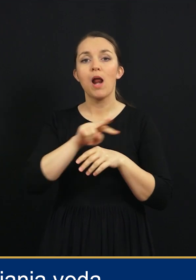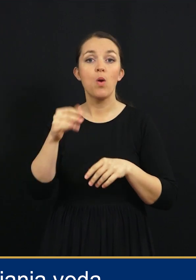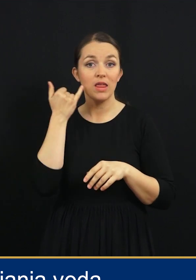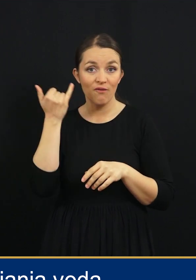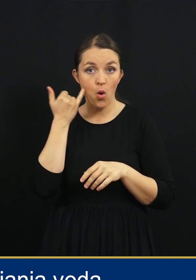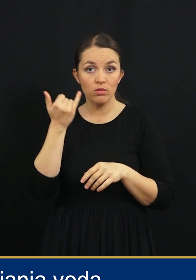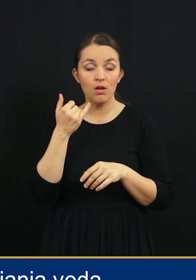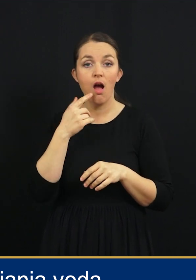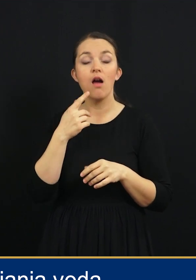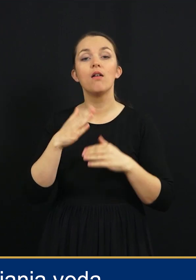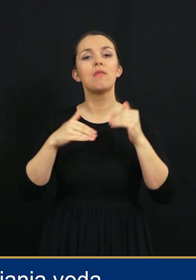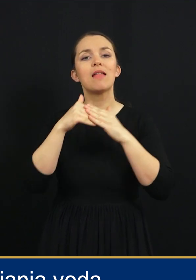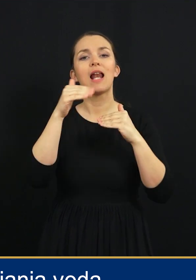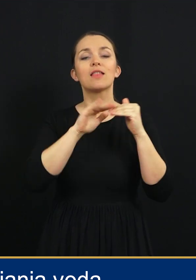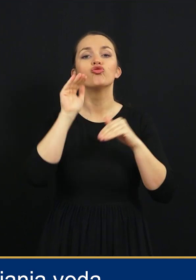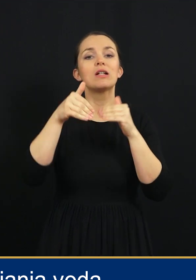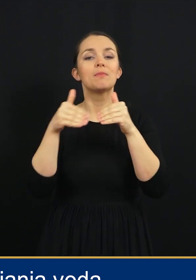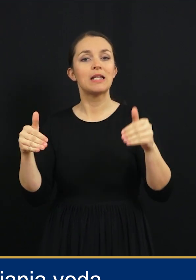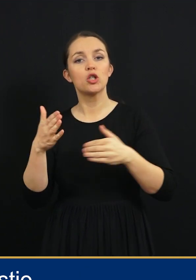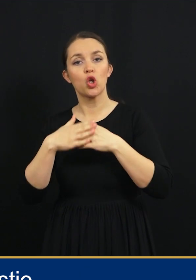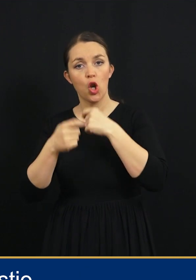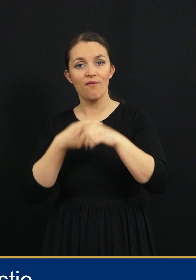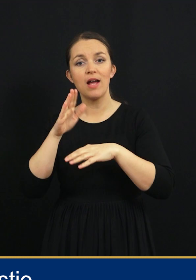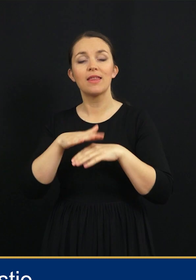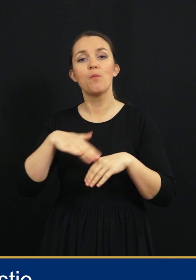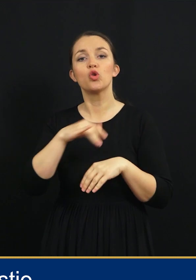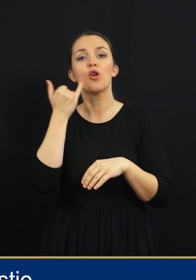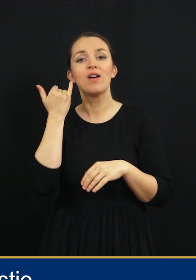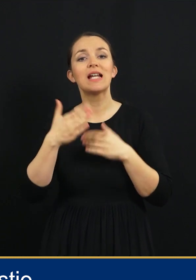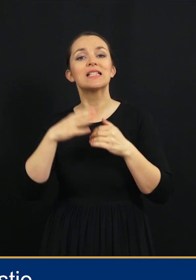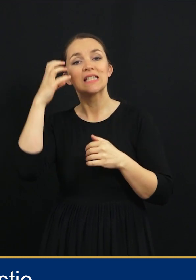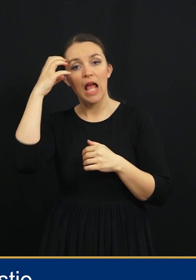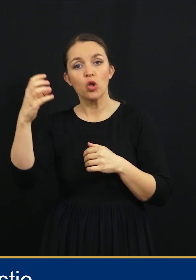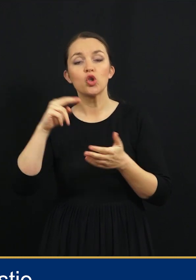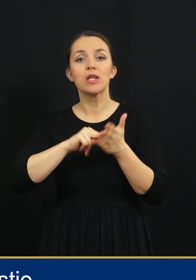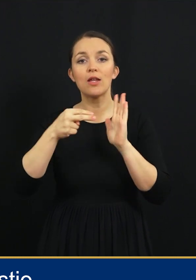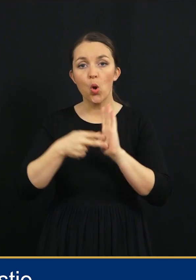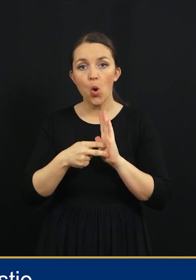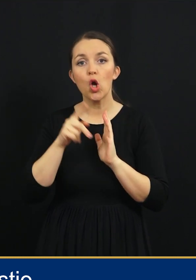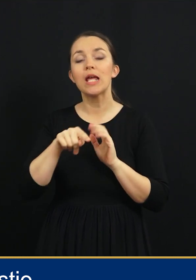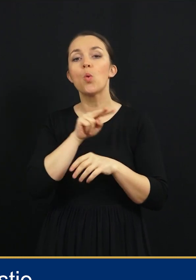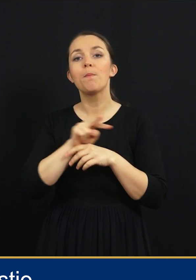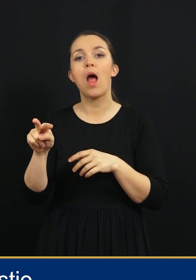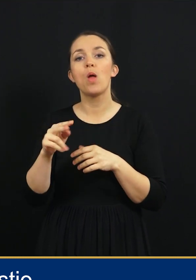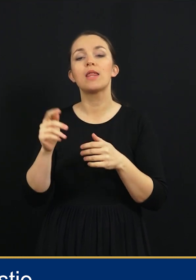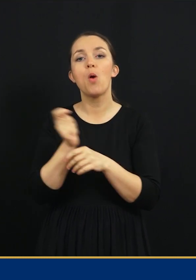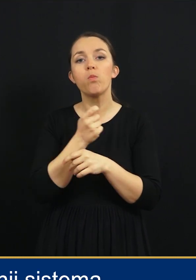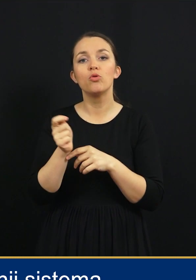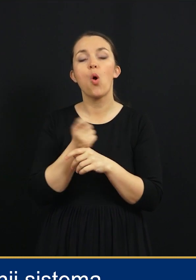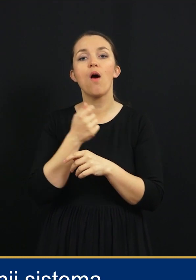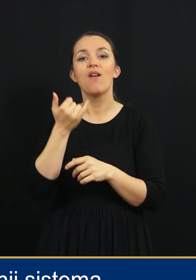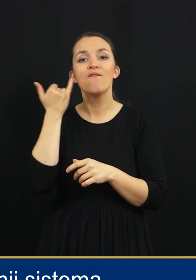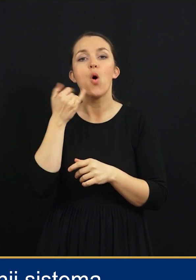voda, nadgradnji čezmejnega sodelovanja na področju voda z znanostjo, tehnologijo in upravljanjem obnove